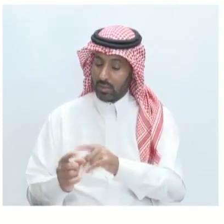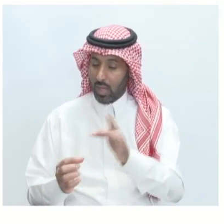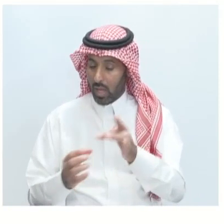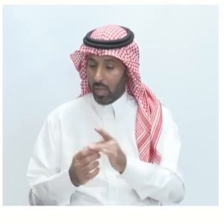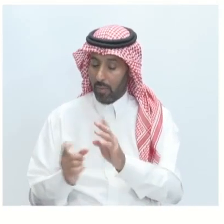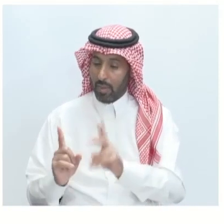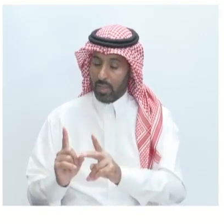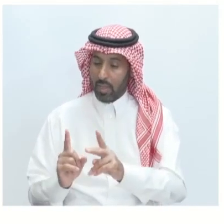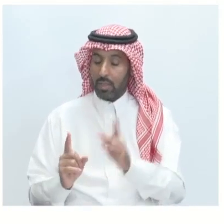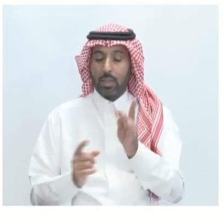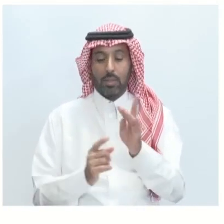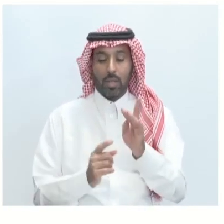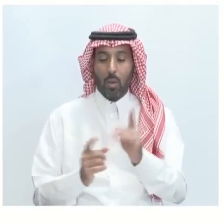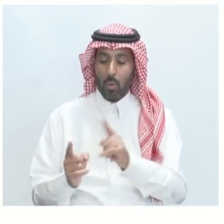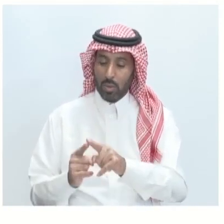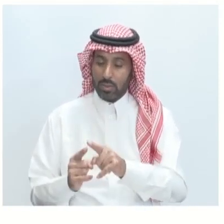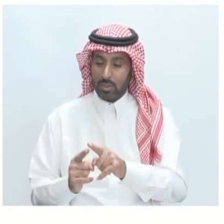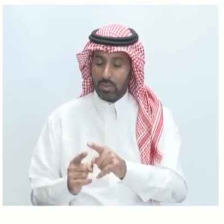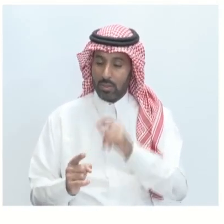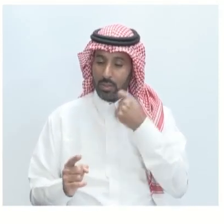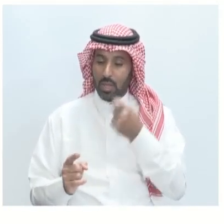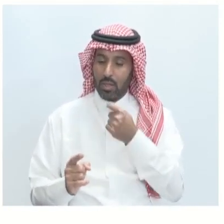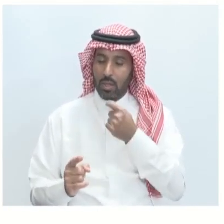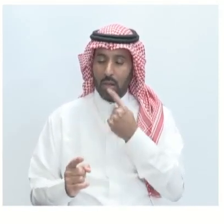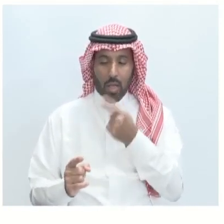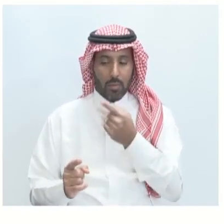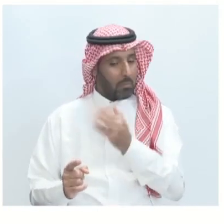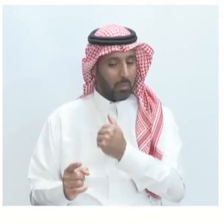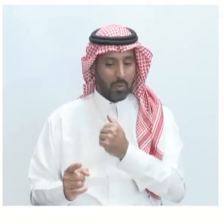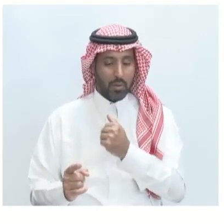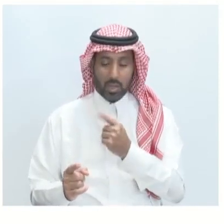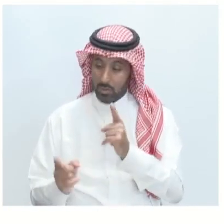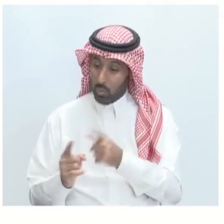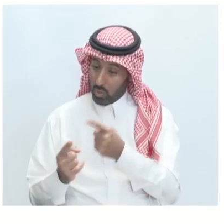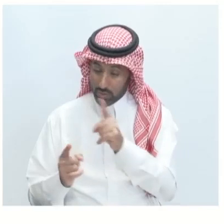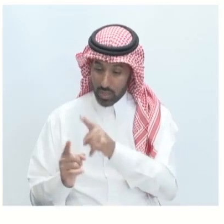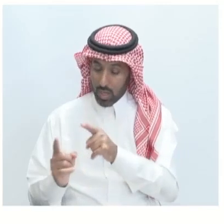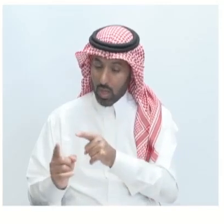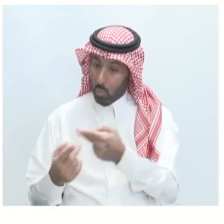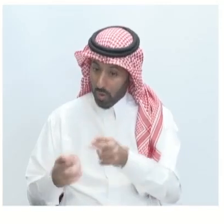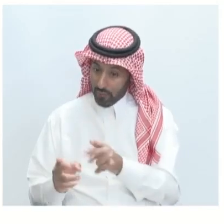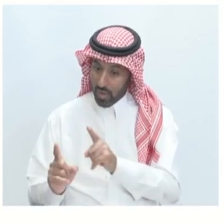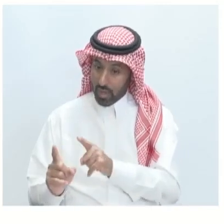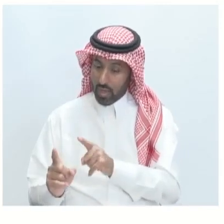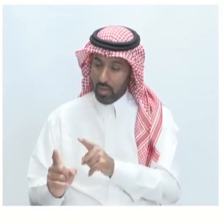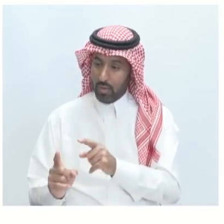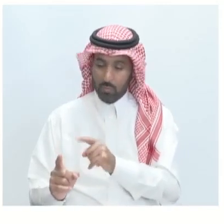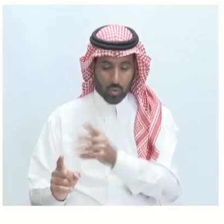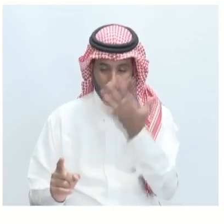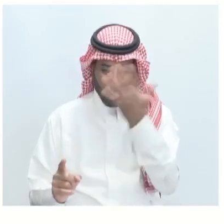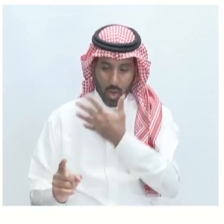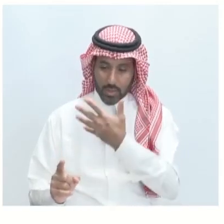للزواج منها لم تتحدث او لم تتفوه بكلمه واحده بل اظهرت بعض